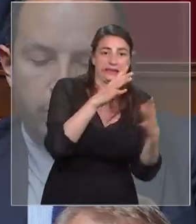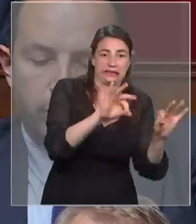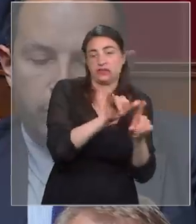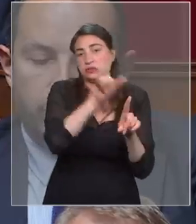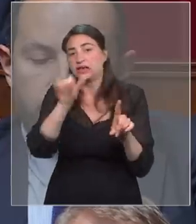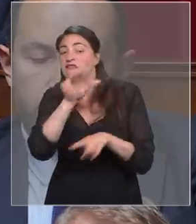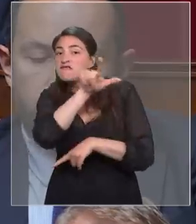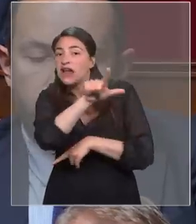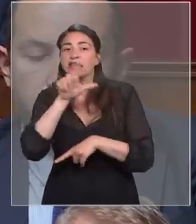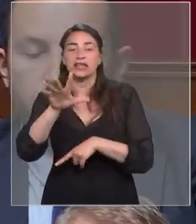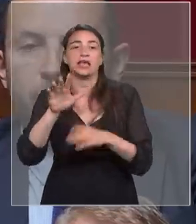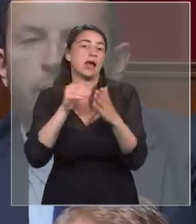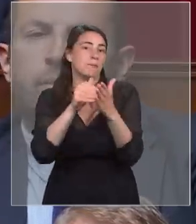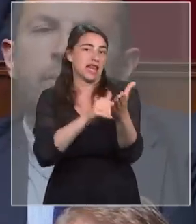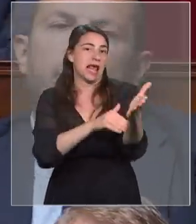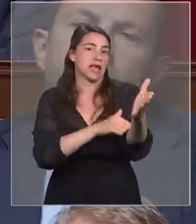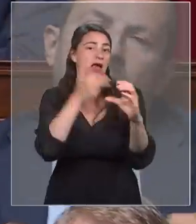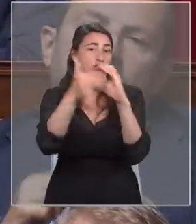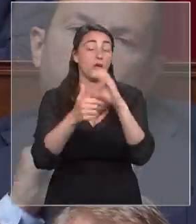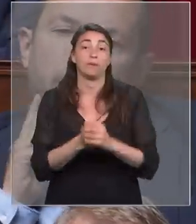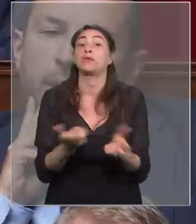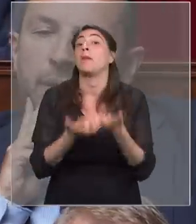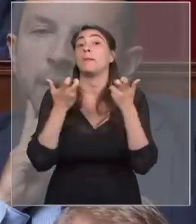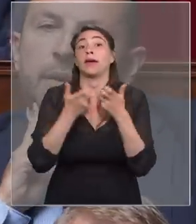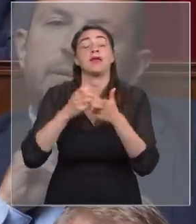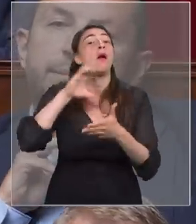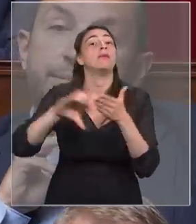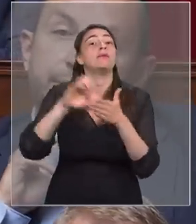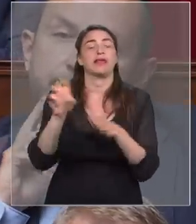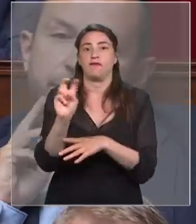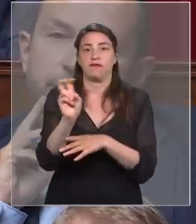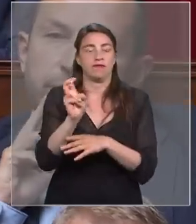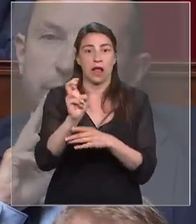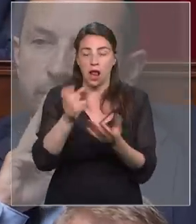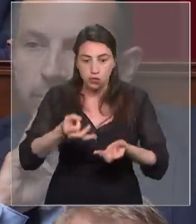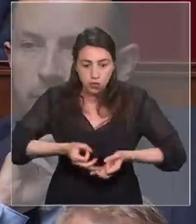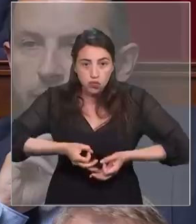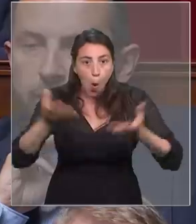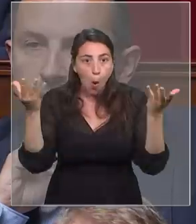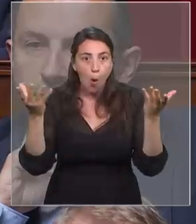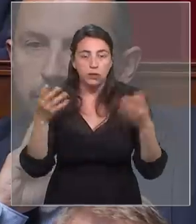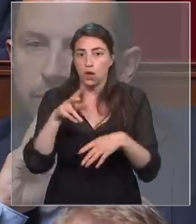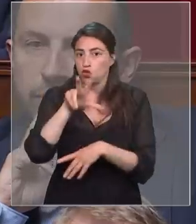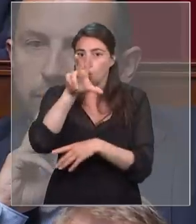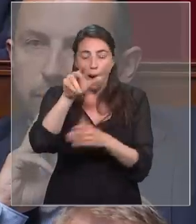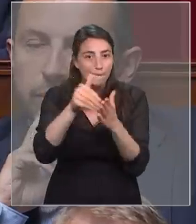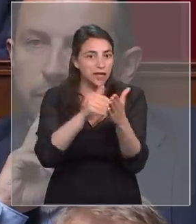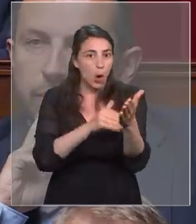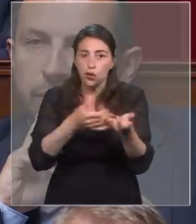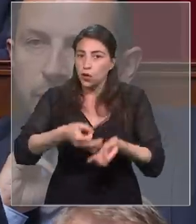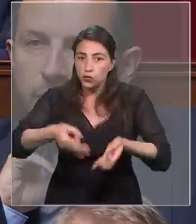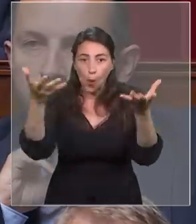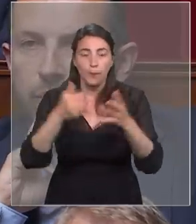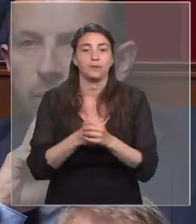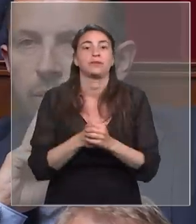d'euros. Elle relève en particulier le cas des cartes vitales en surnombre qu'elle estime à plus de 3 millions. L'IGF